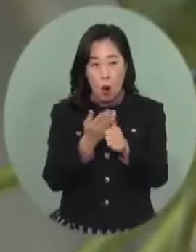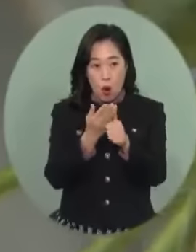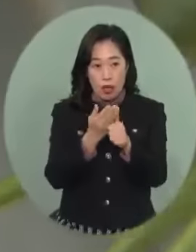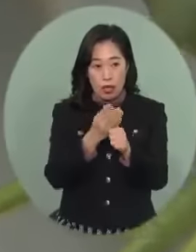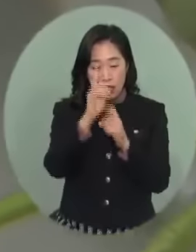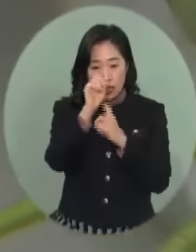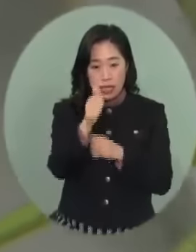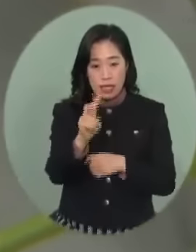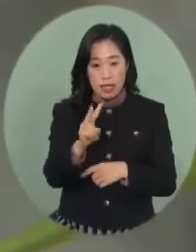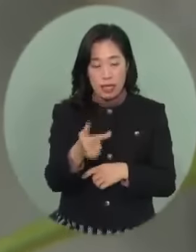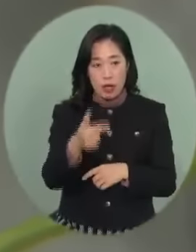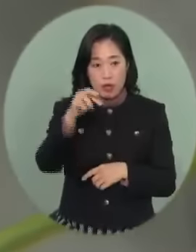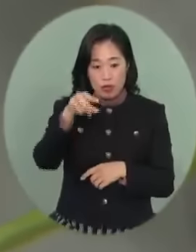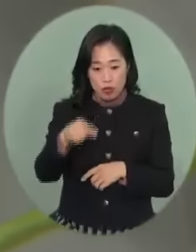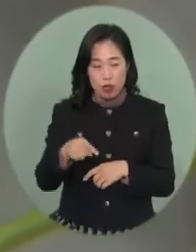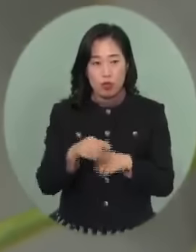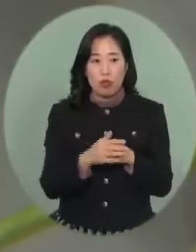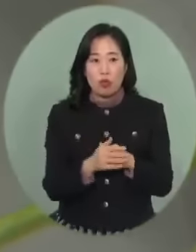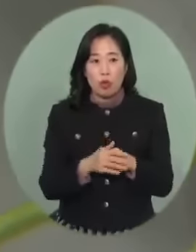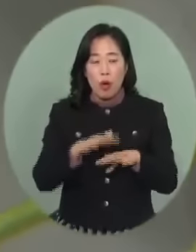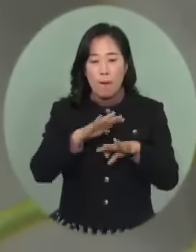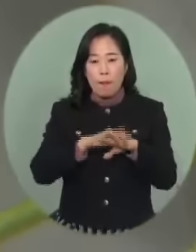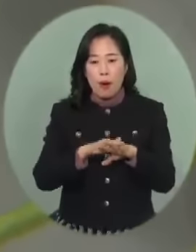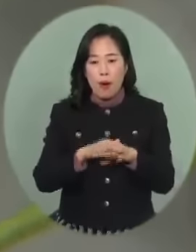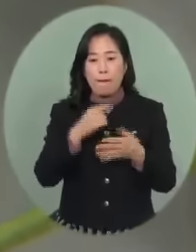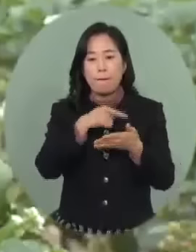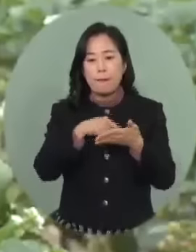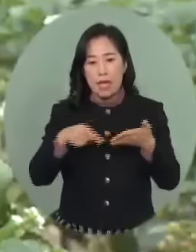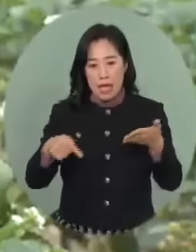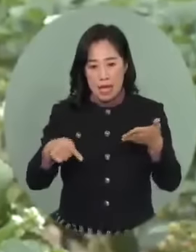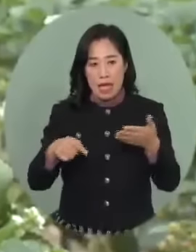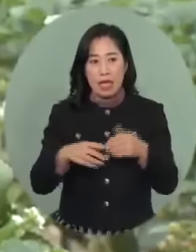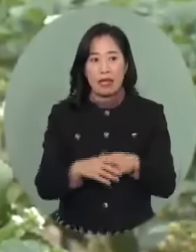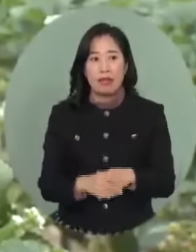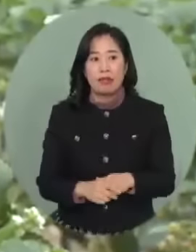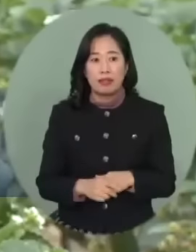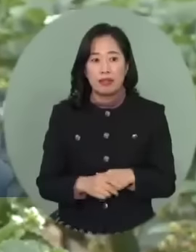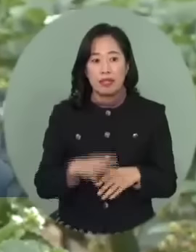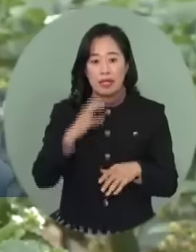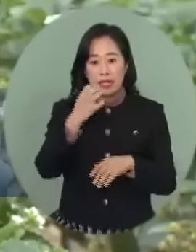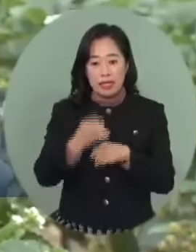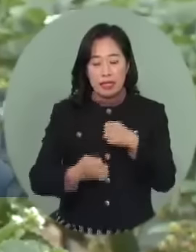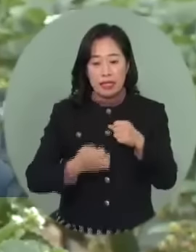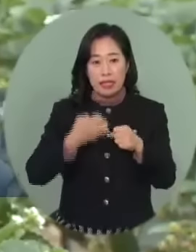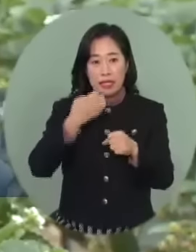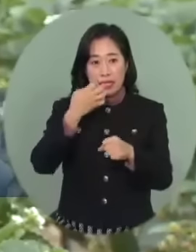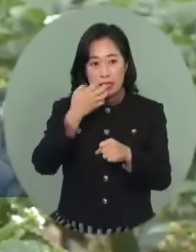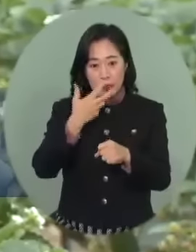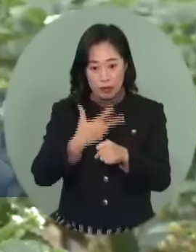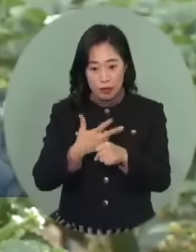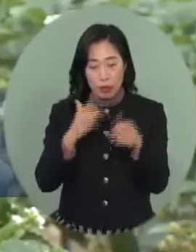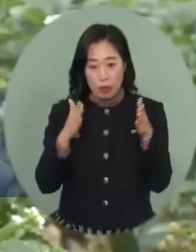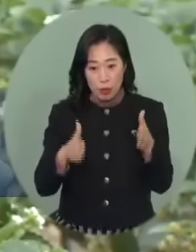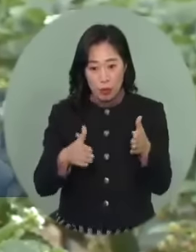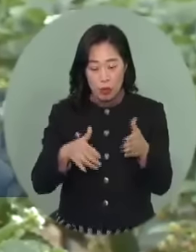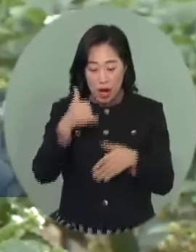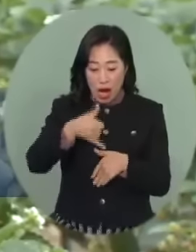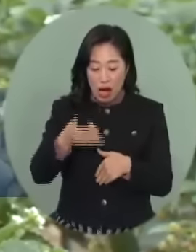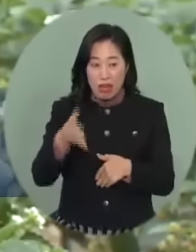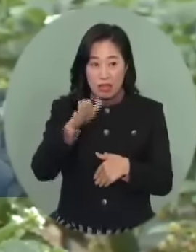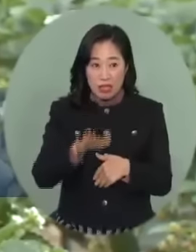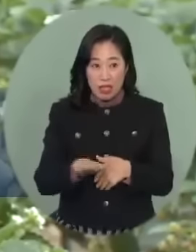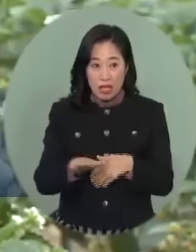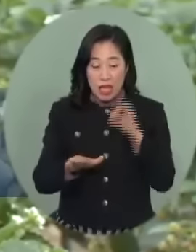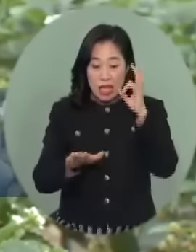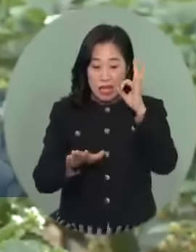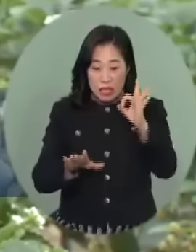씨는 농업 재해라며 막막함을 호소합니다. 47년 농사 지었는데 10일 동안 햇빛이